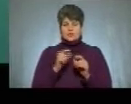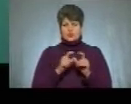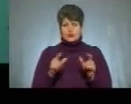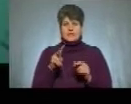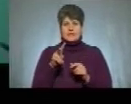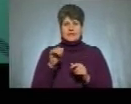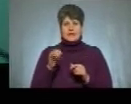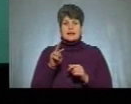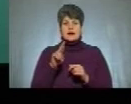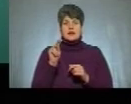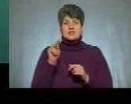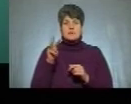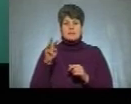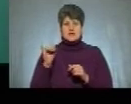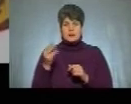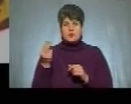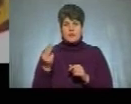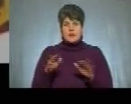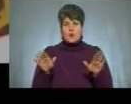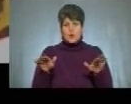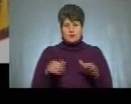Лілія Ячмінська малювала голубів.